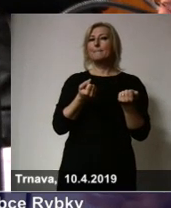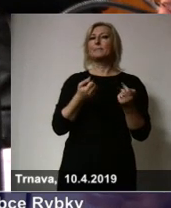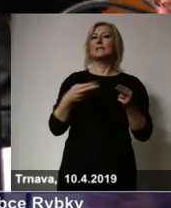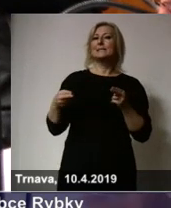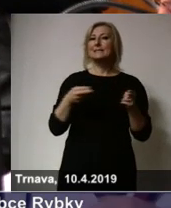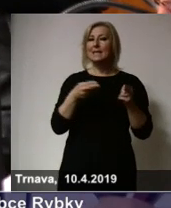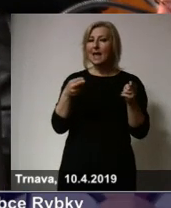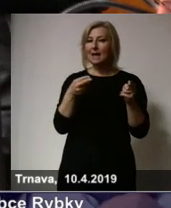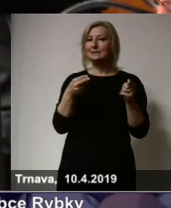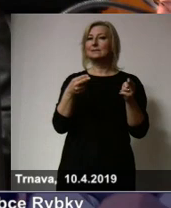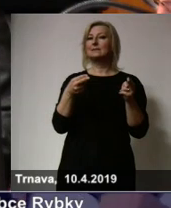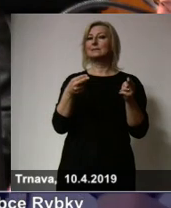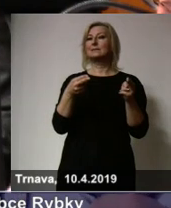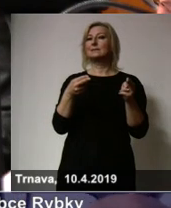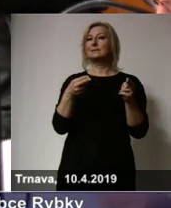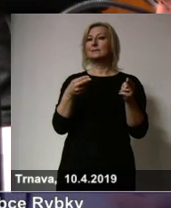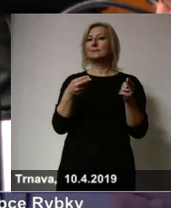ciest a